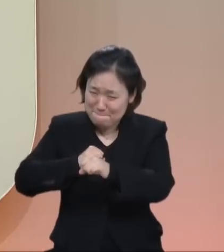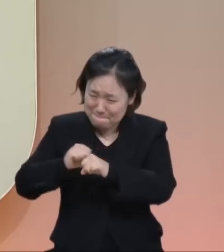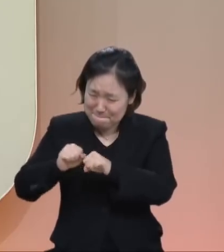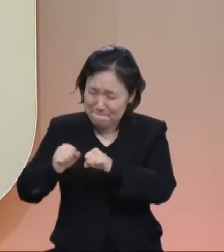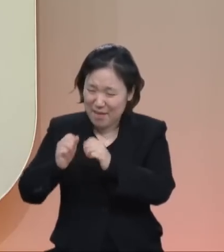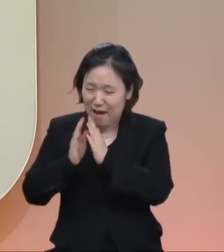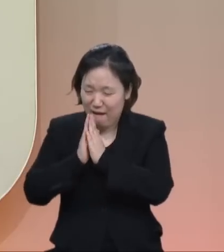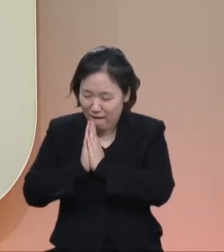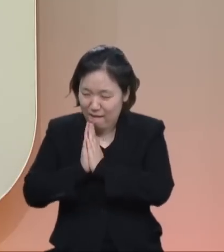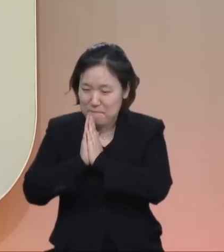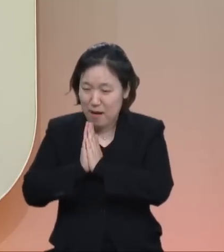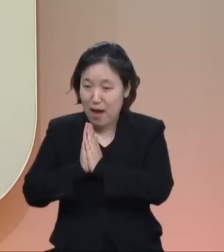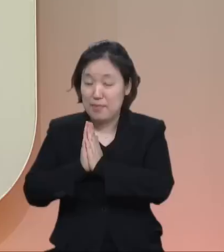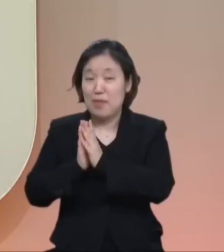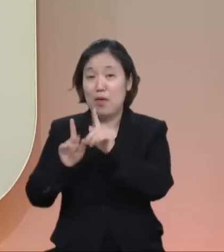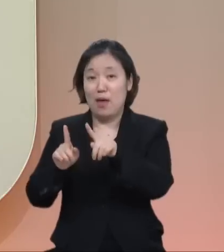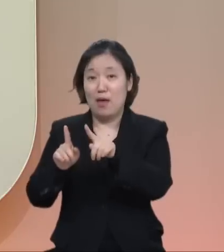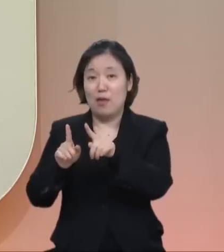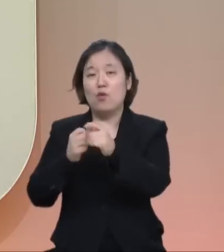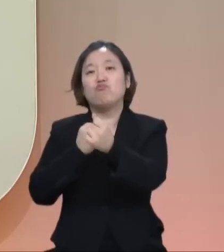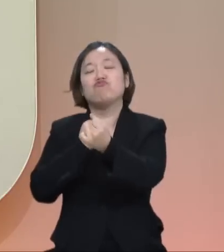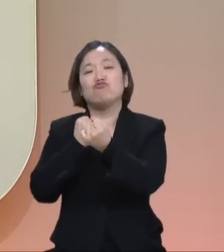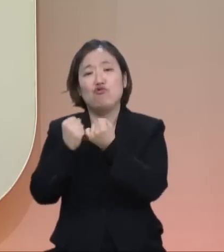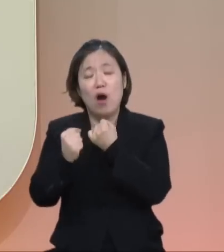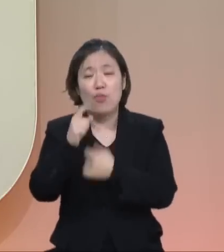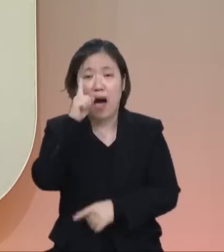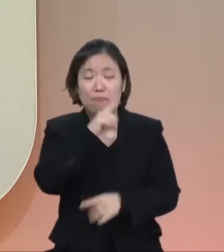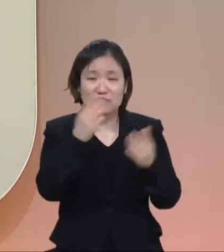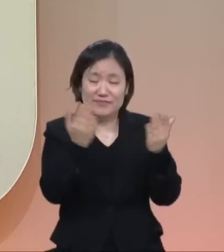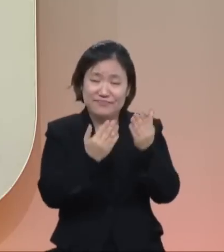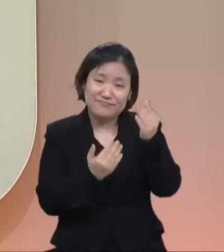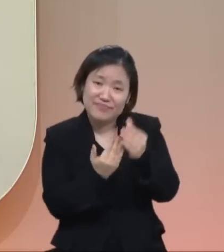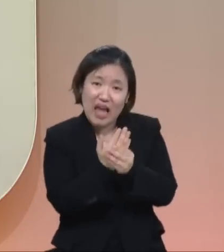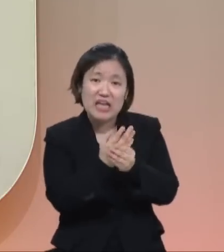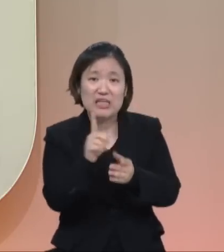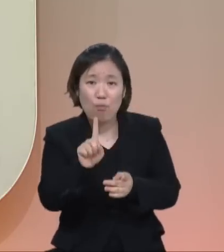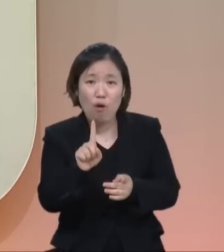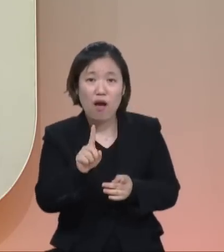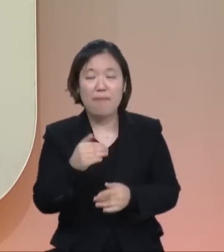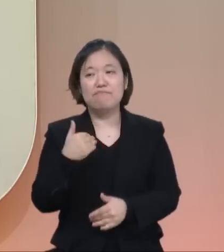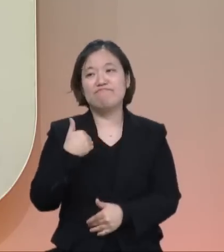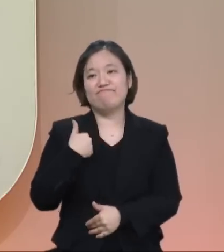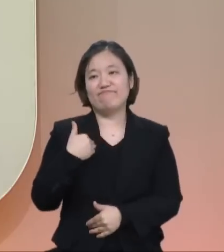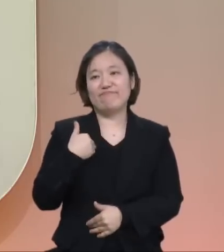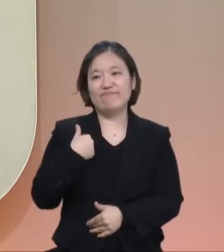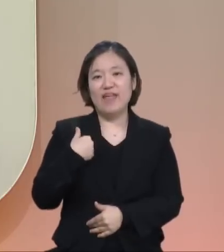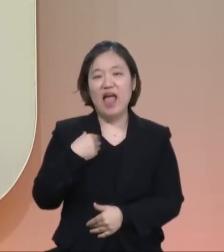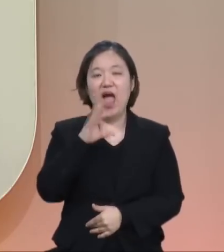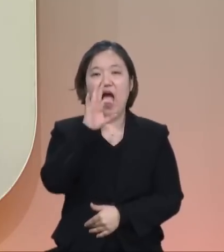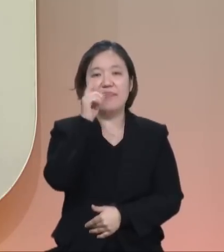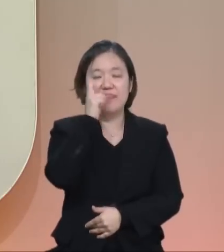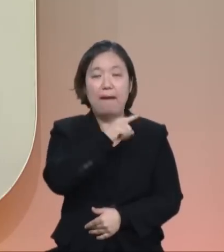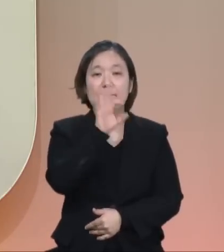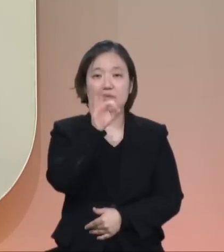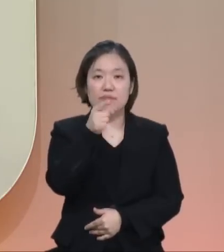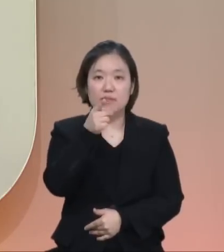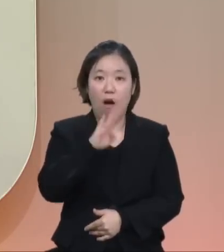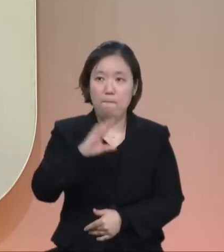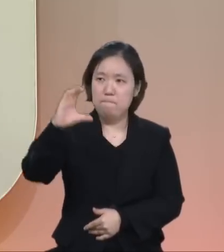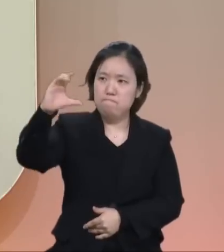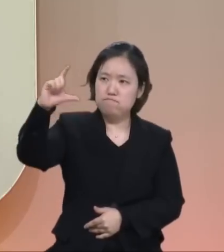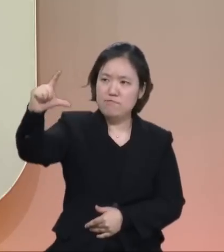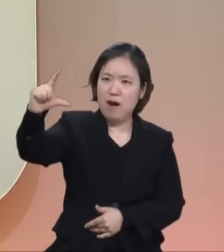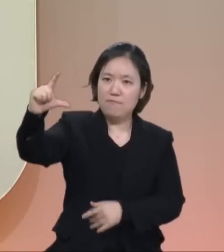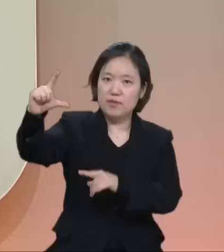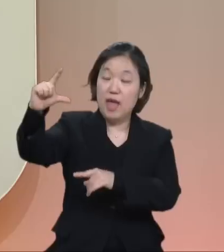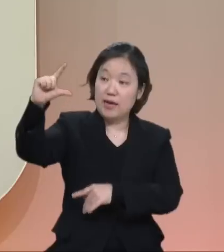나쁜 일이 생기는 것은 내가 받아야 할 큰 업보를 작게 받고 있는 거구나